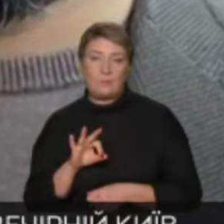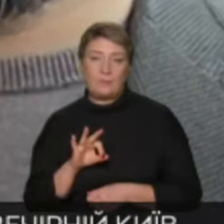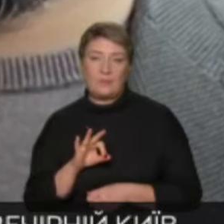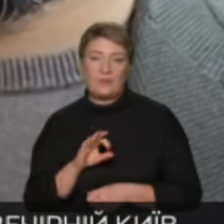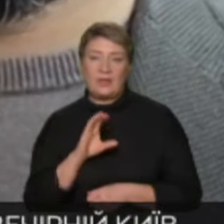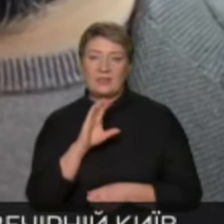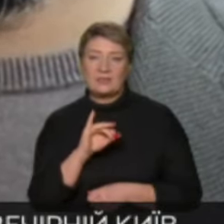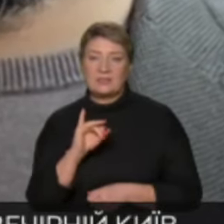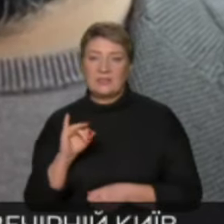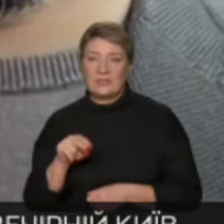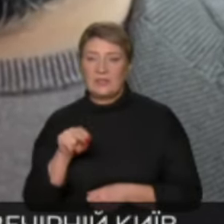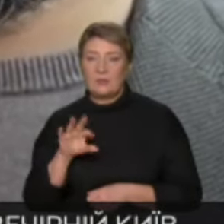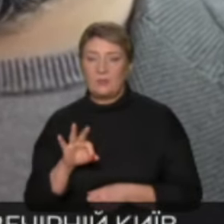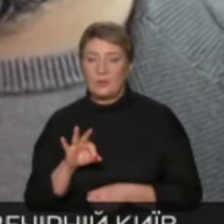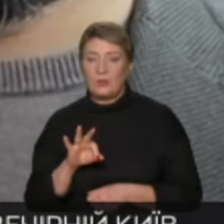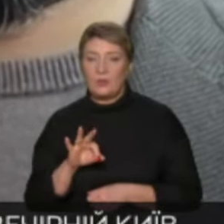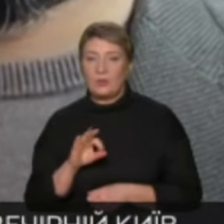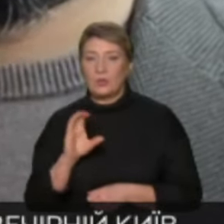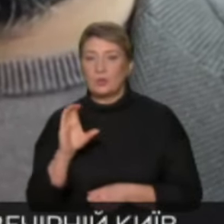Сирии, по суннитским